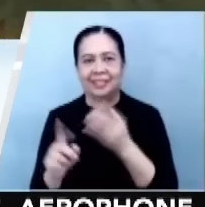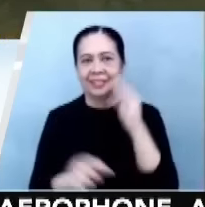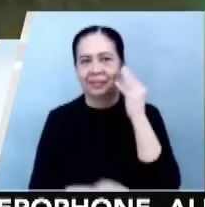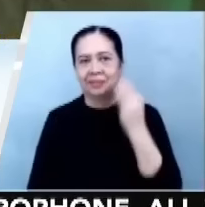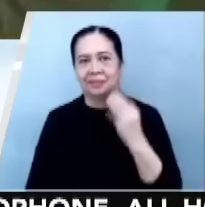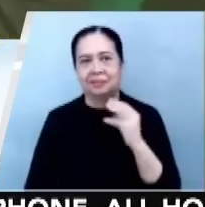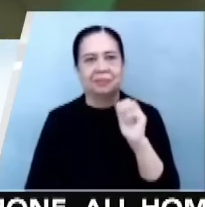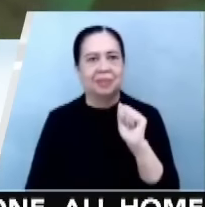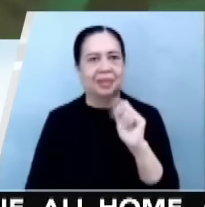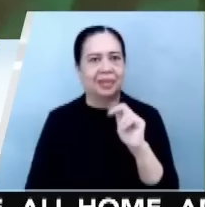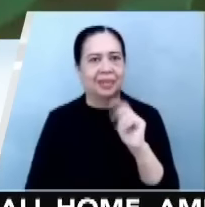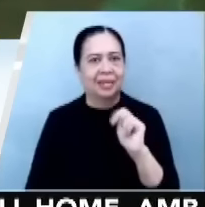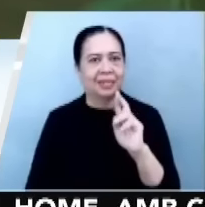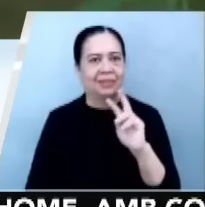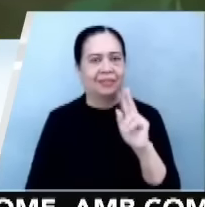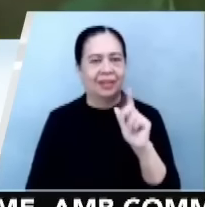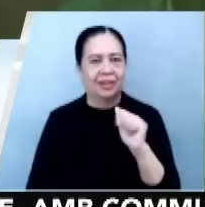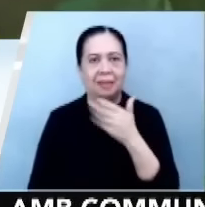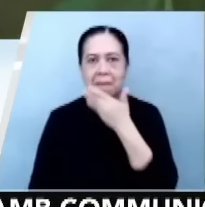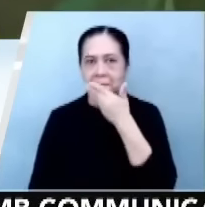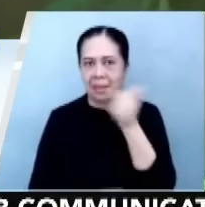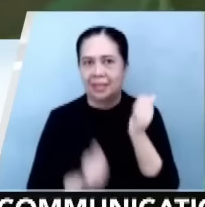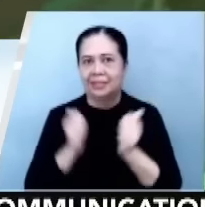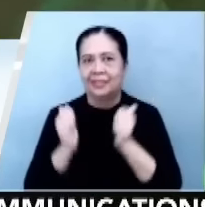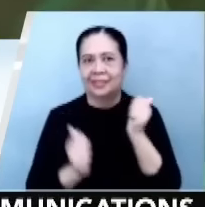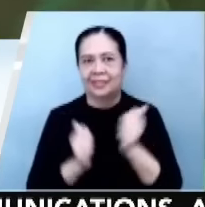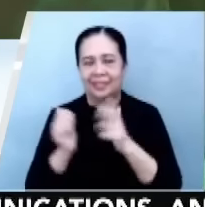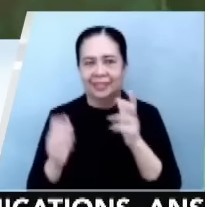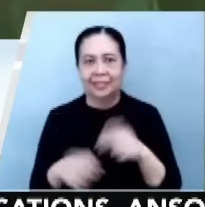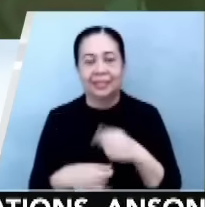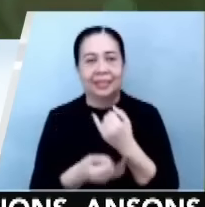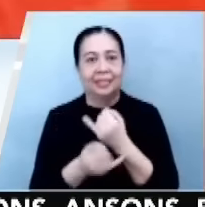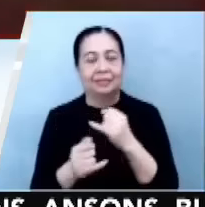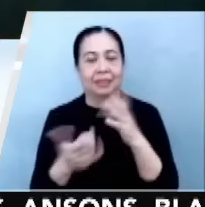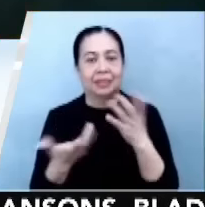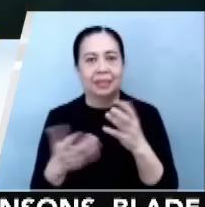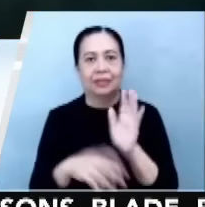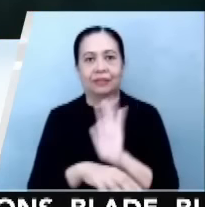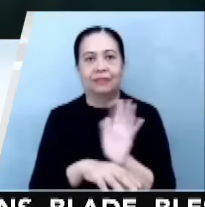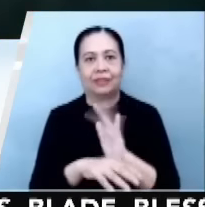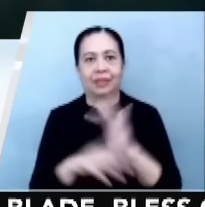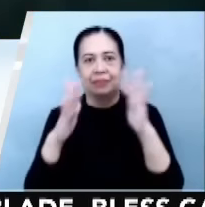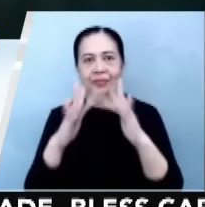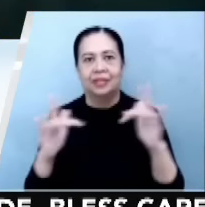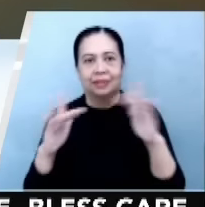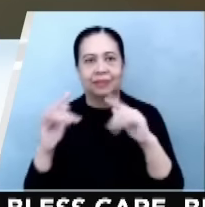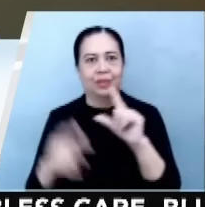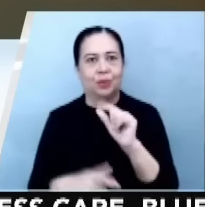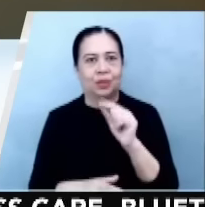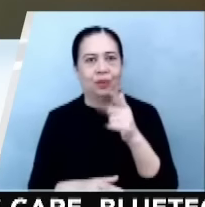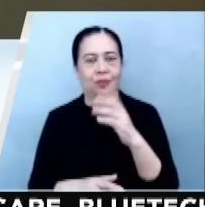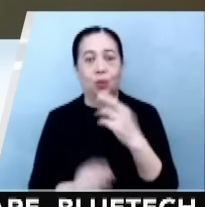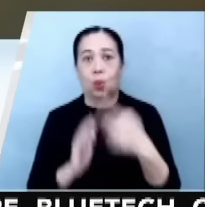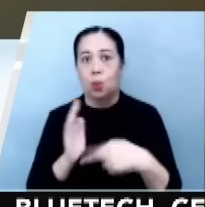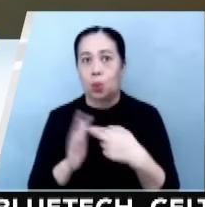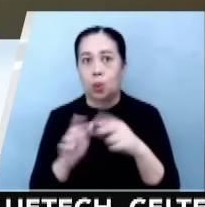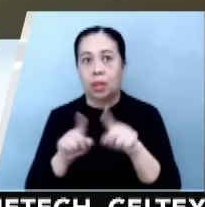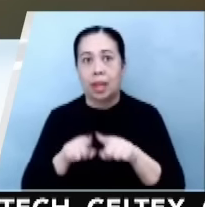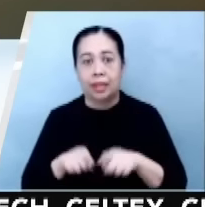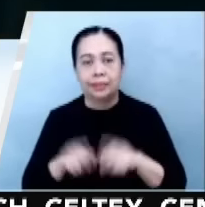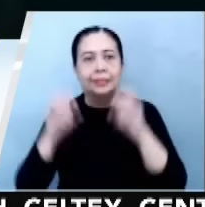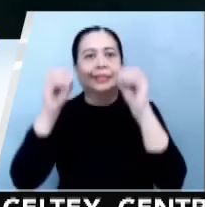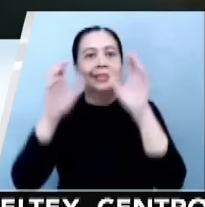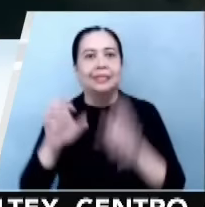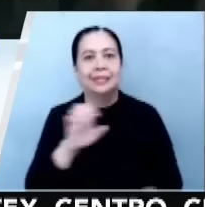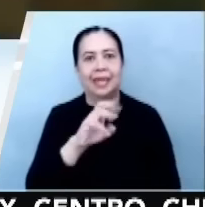itinanghal na Best Actress sa Cinemalaya Independent Film Festival 2024 para sa kanyang pagganap bilang si Teacher Emmy sa